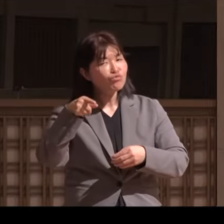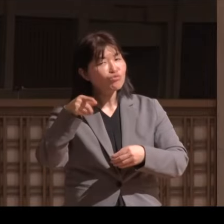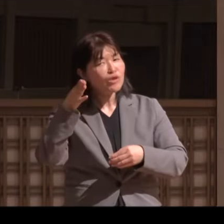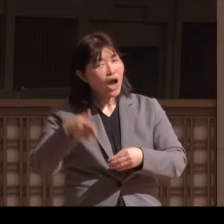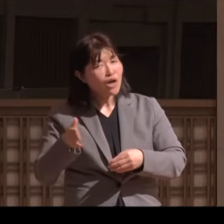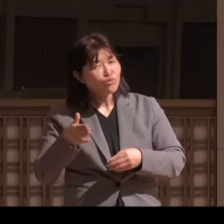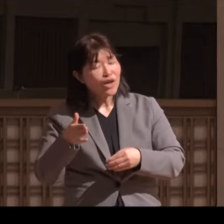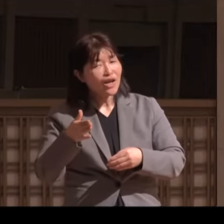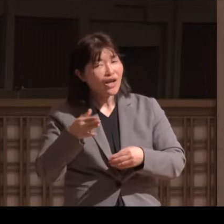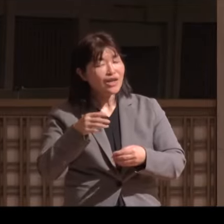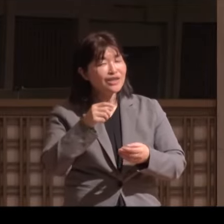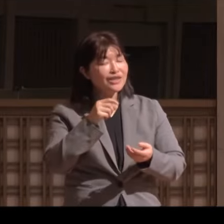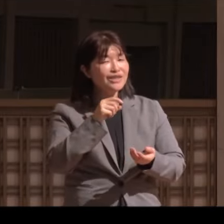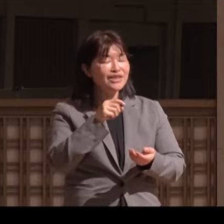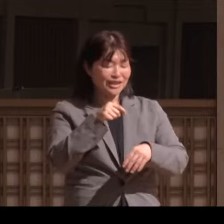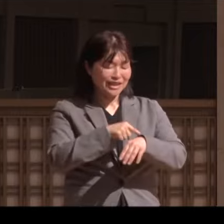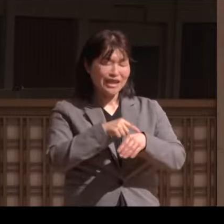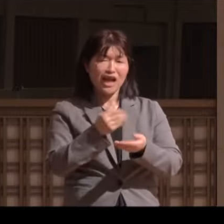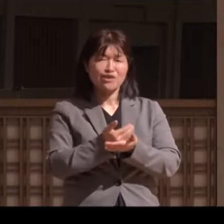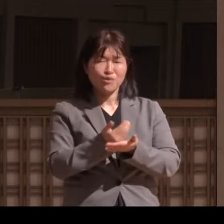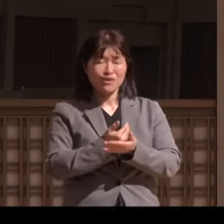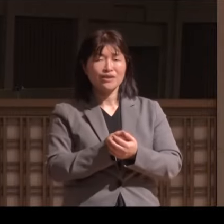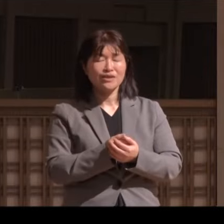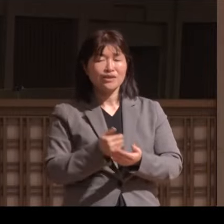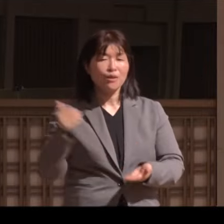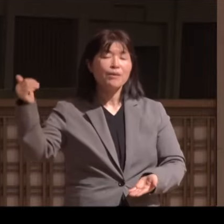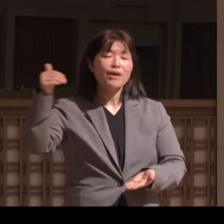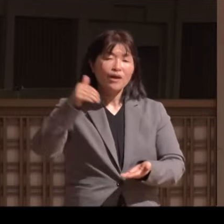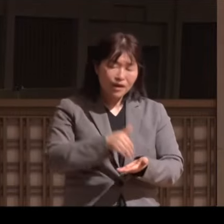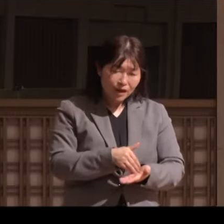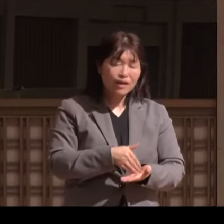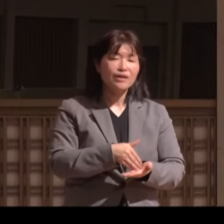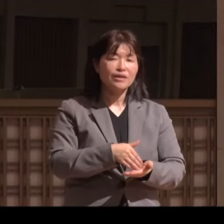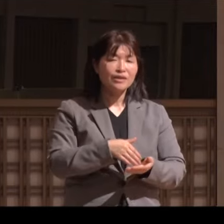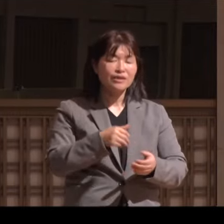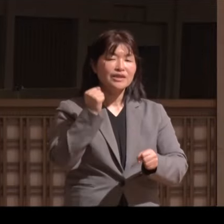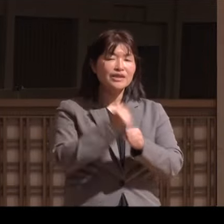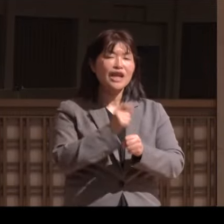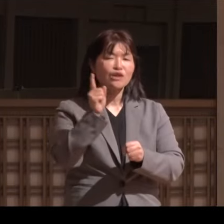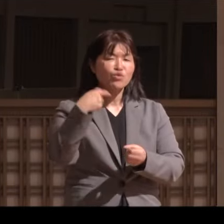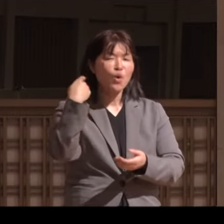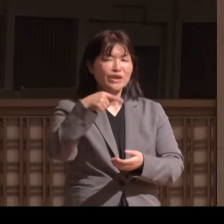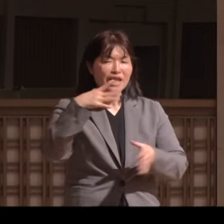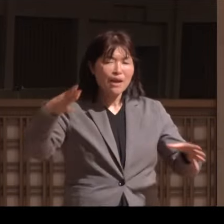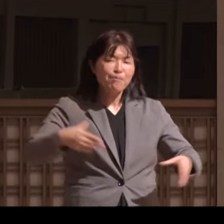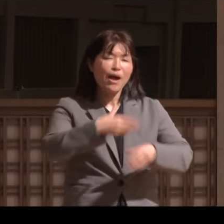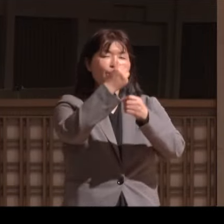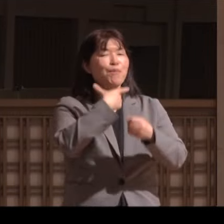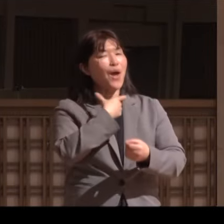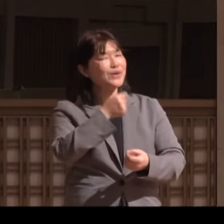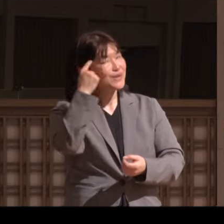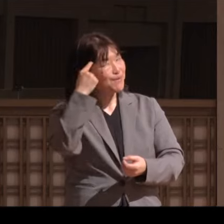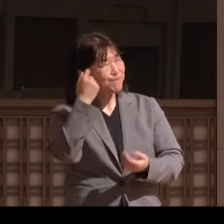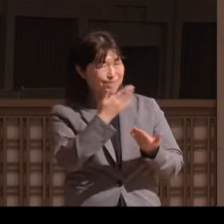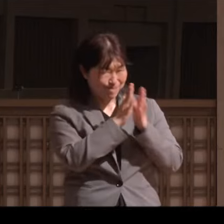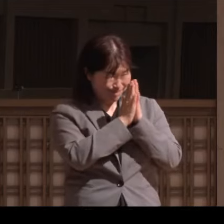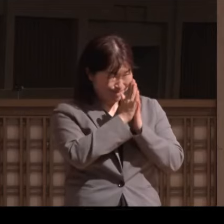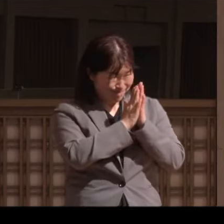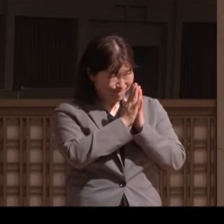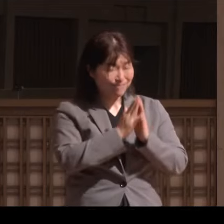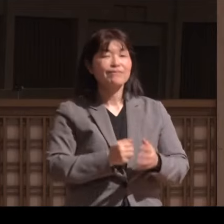のでもう一言ずつと思ったんですがえここまでのお話を作野先生にまとめていただこうかなと思っておりますお